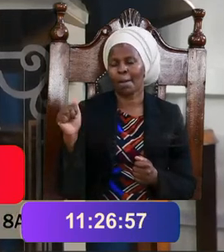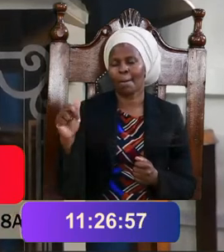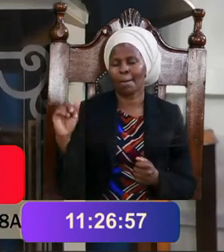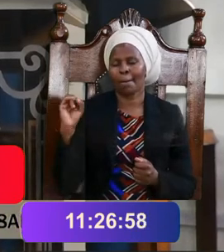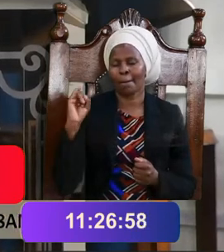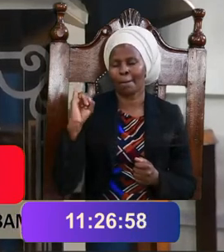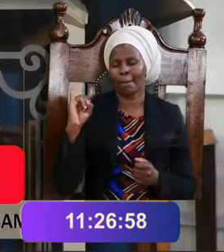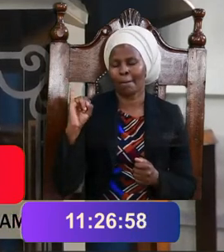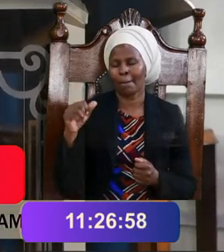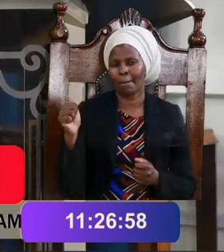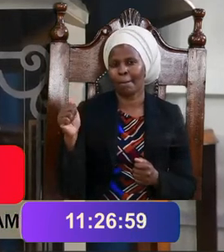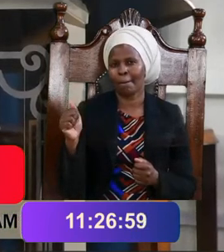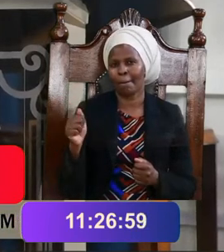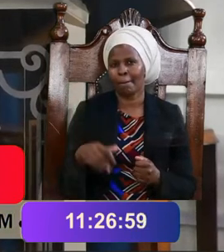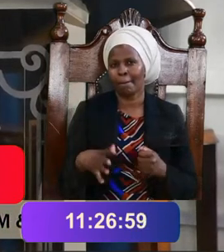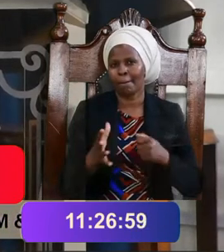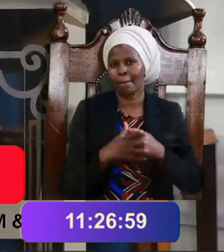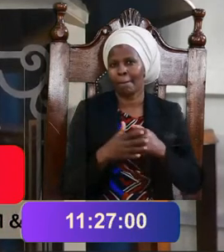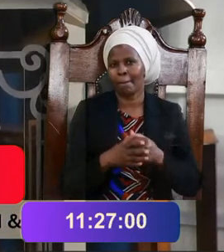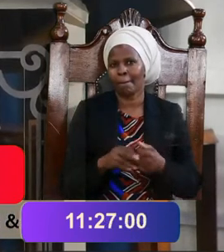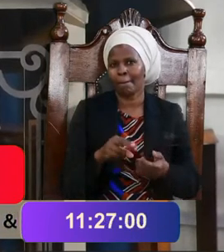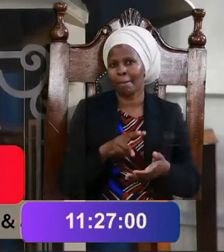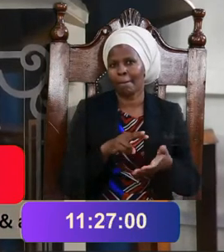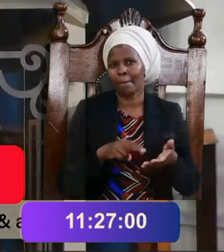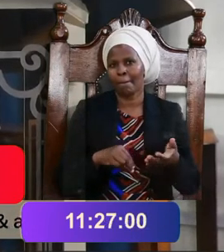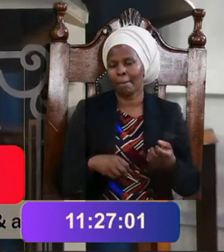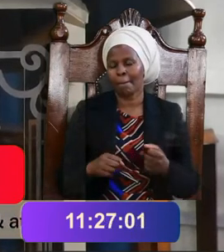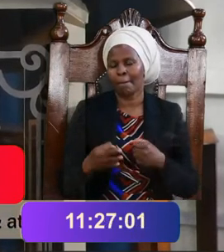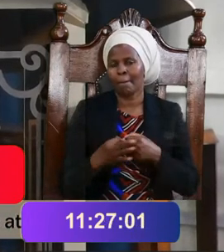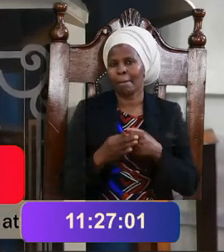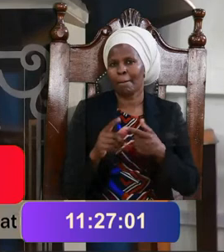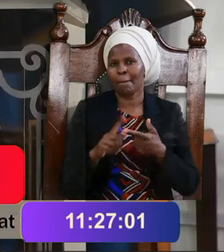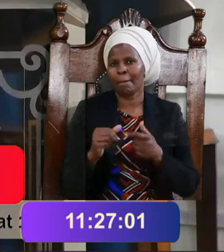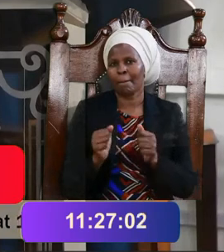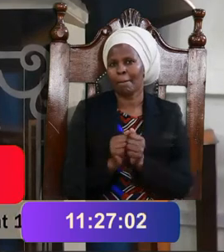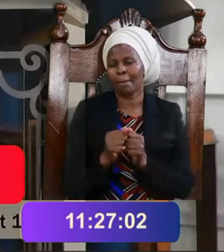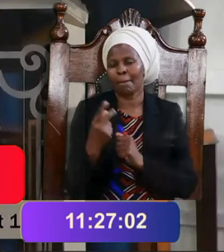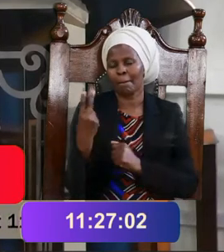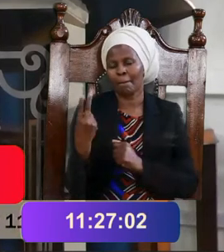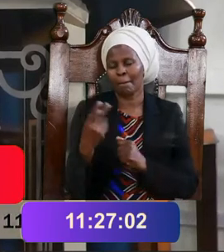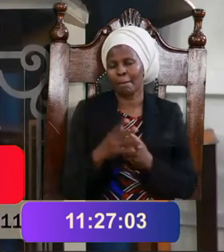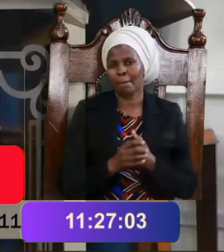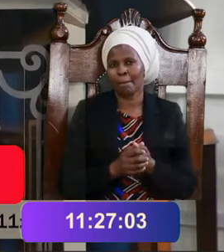mlango wa 9 mstari wa 8 hadi 12.